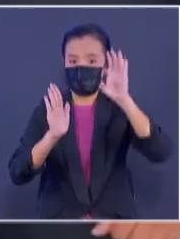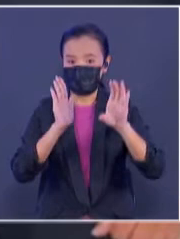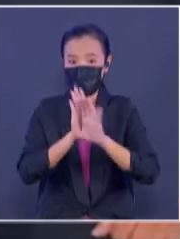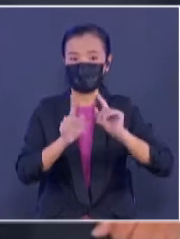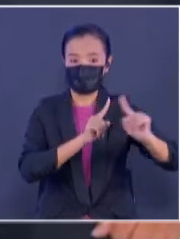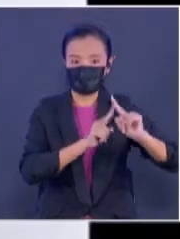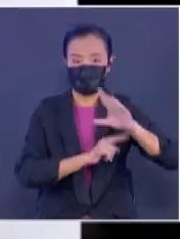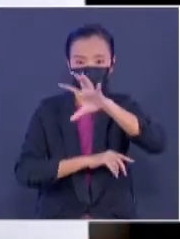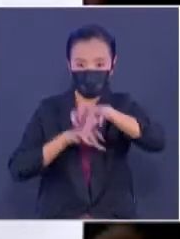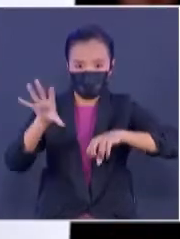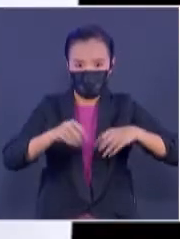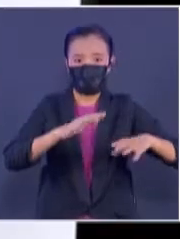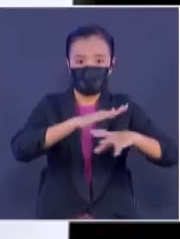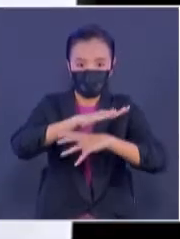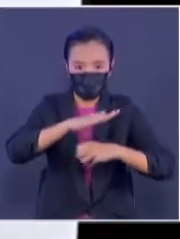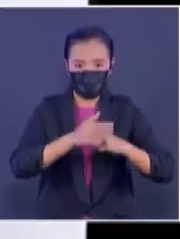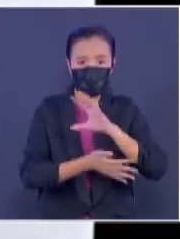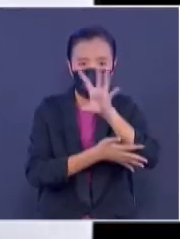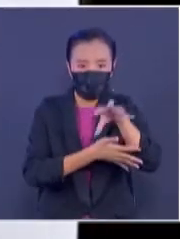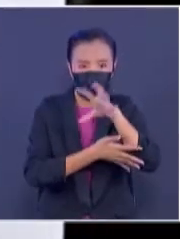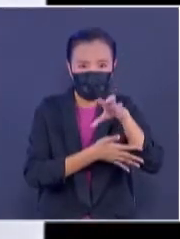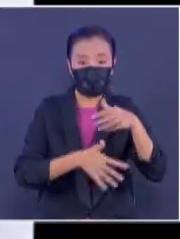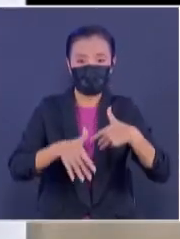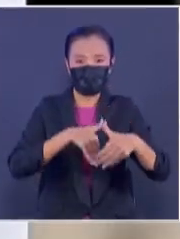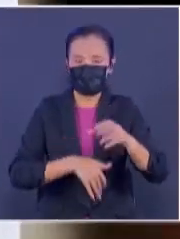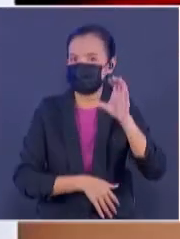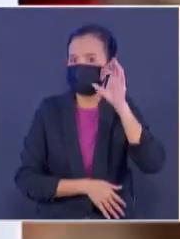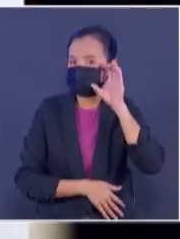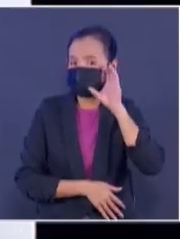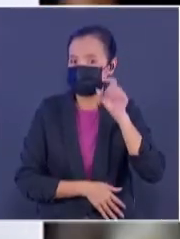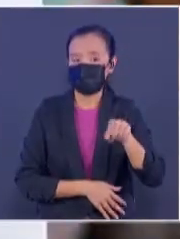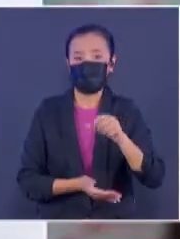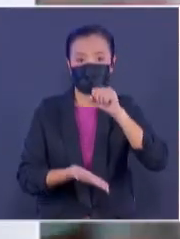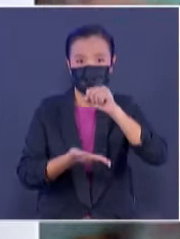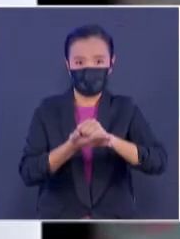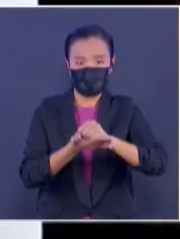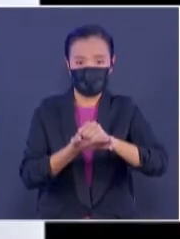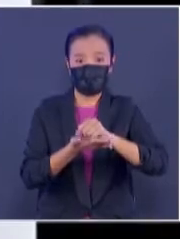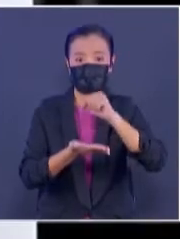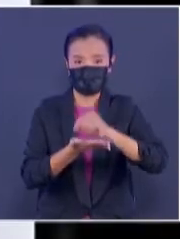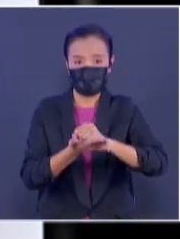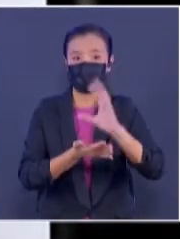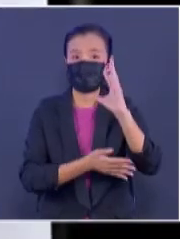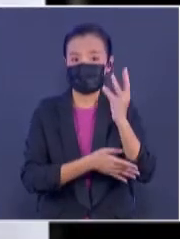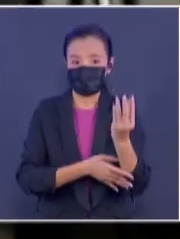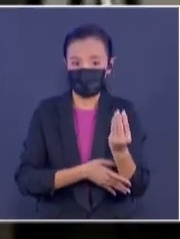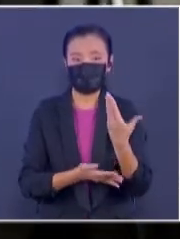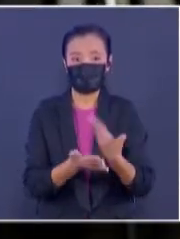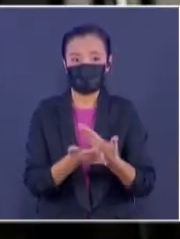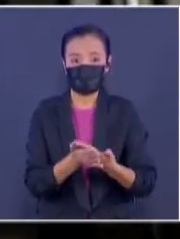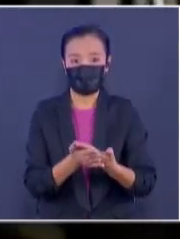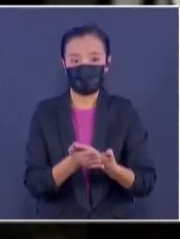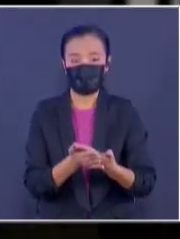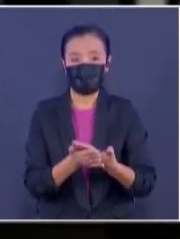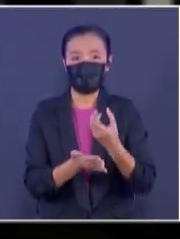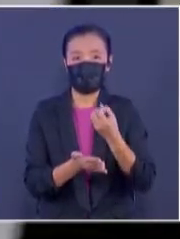างๆไปใช้นะครับแล้วก็หลอกทำให้ประชาชนหลงเชื่อสั่งจองวัคซีนทางเลือกซิโนฟาร์มในราคาสูงกว่า